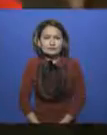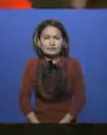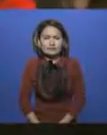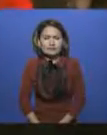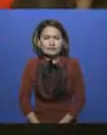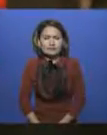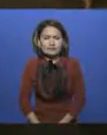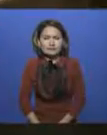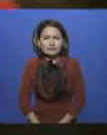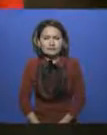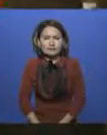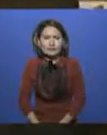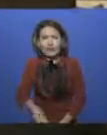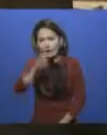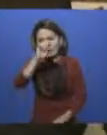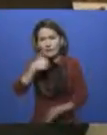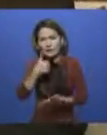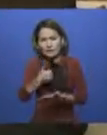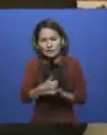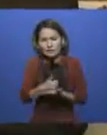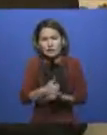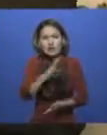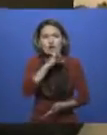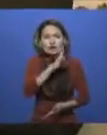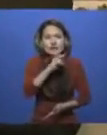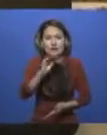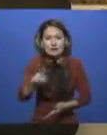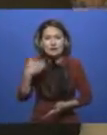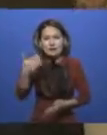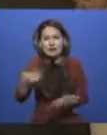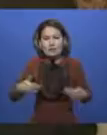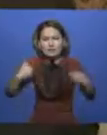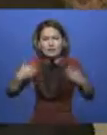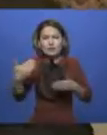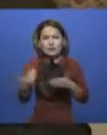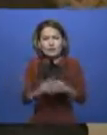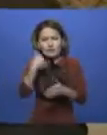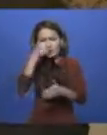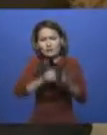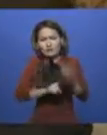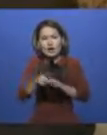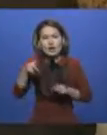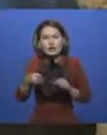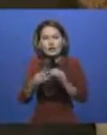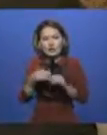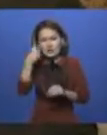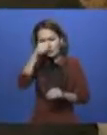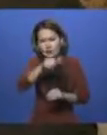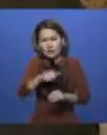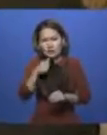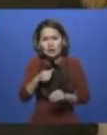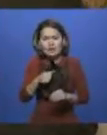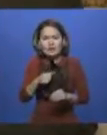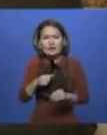глава нашего государства Нурсултан Ильич Назарбаев поздравляет вас с наступающим 2015 годом. Құттықтау